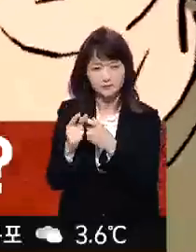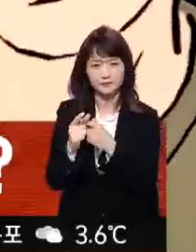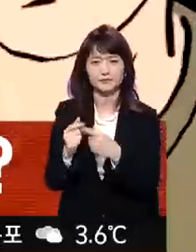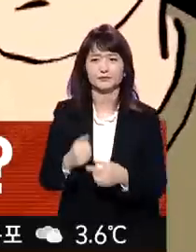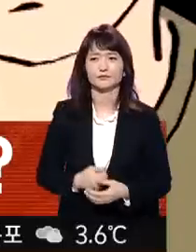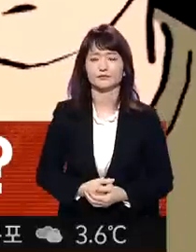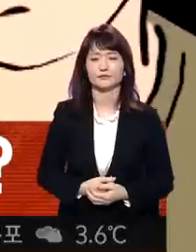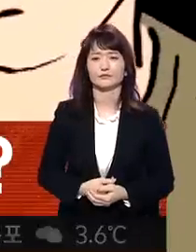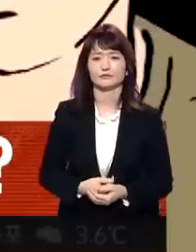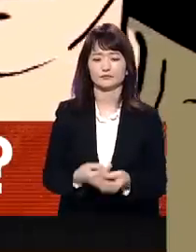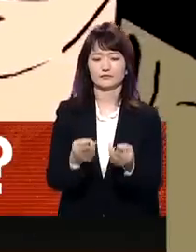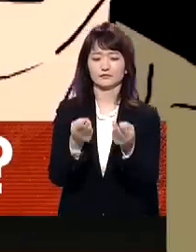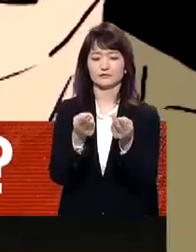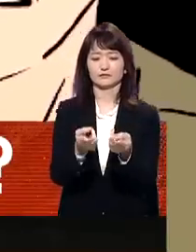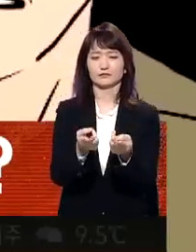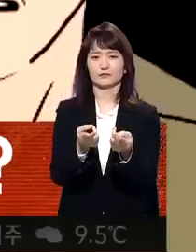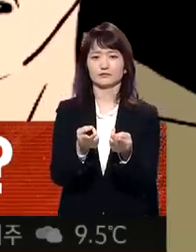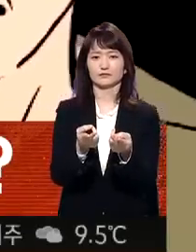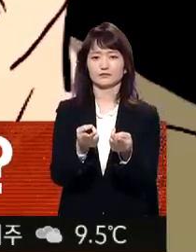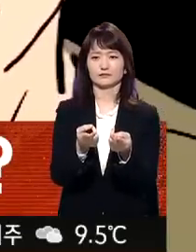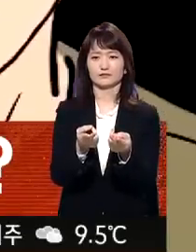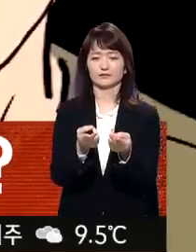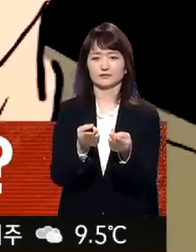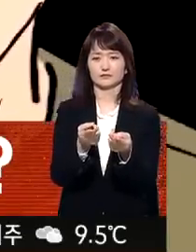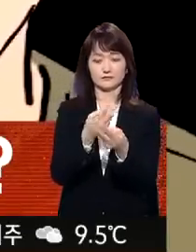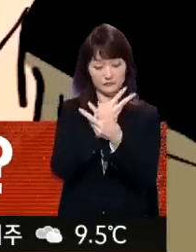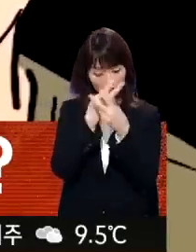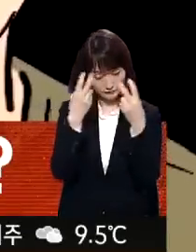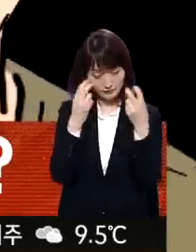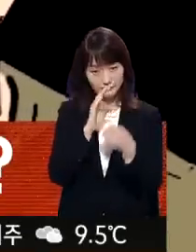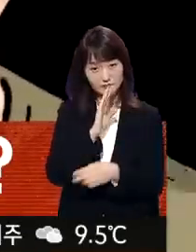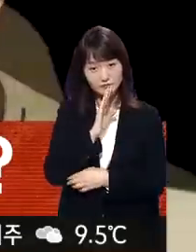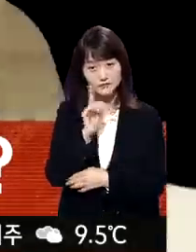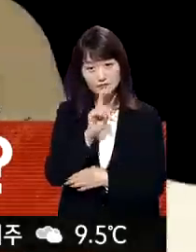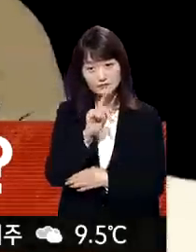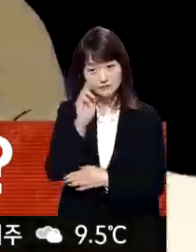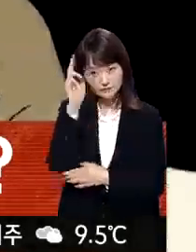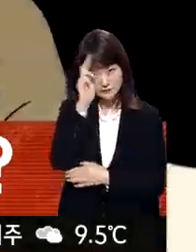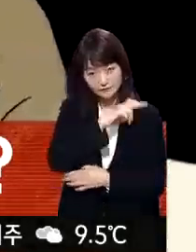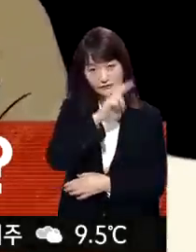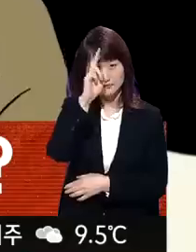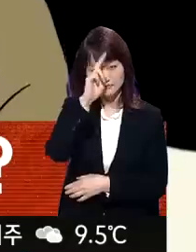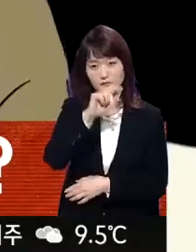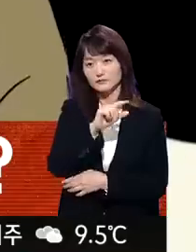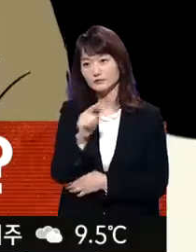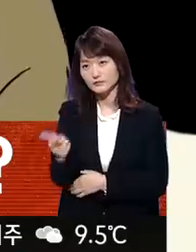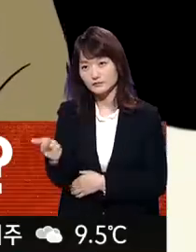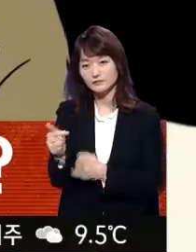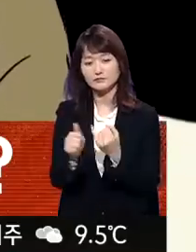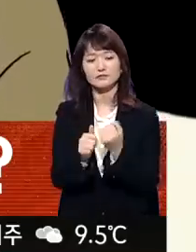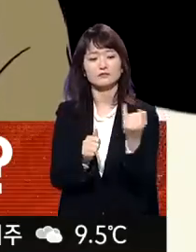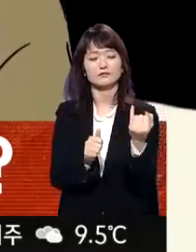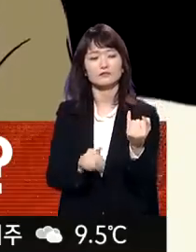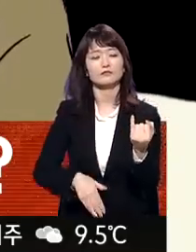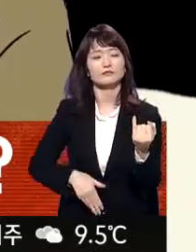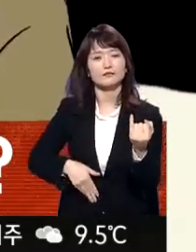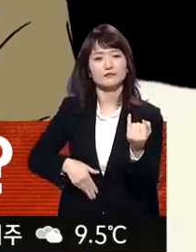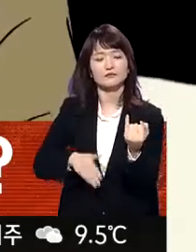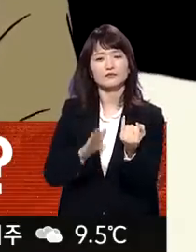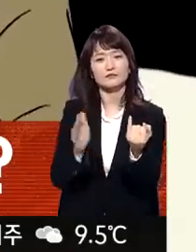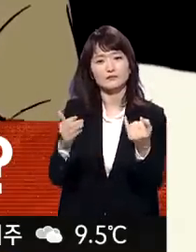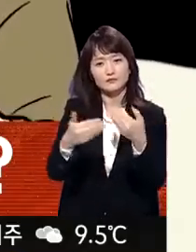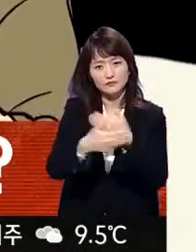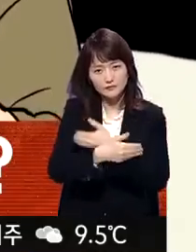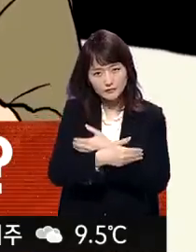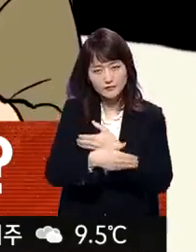그러면 침대에 와서 같이 산다, 같이 자는 게 맞다라고 한다면 아침에도 점심에도 저녁에도 부인을 좀 따뜻하게 좀 이렇게